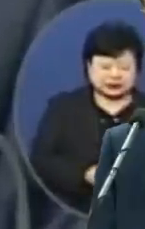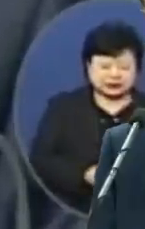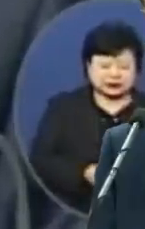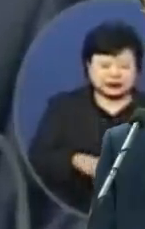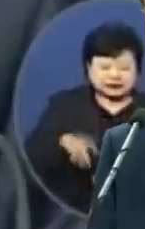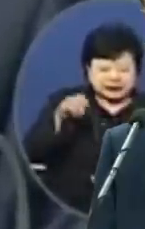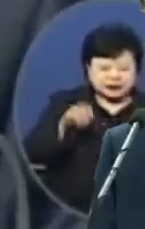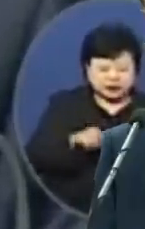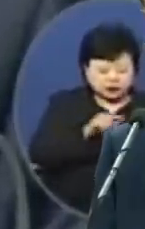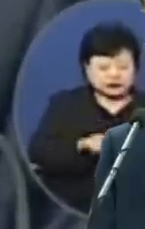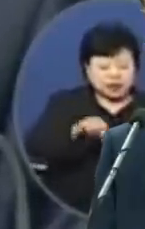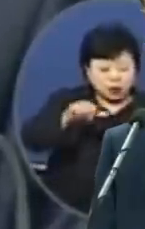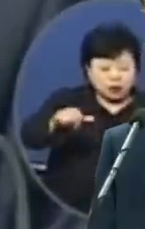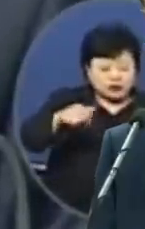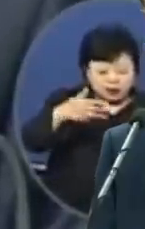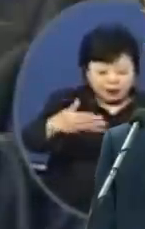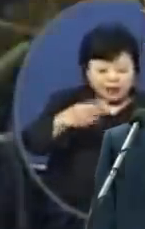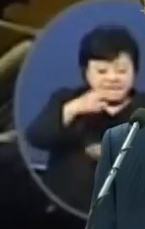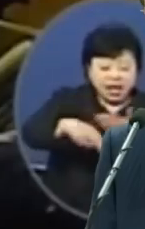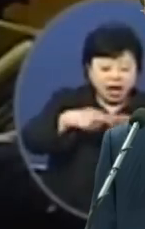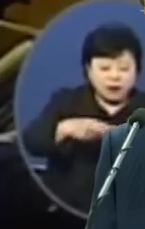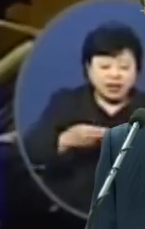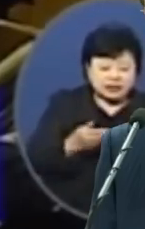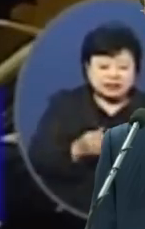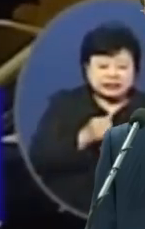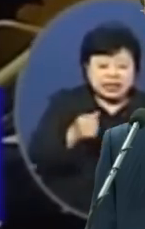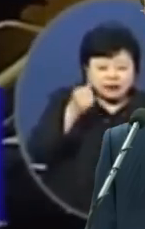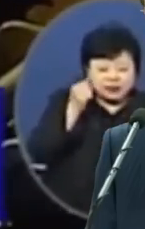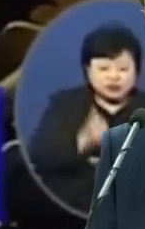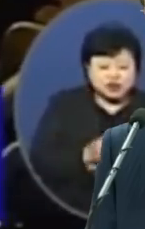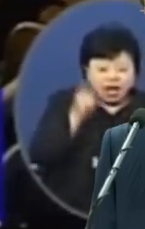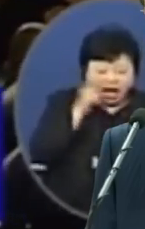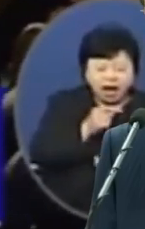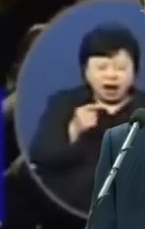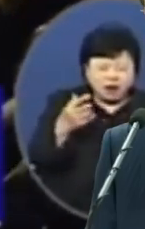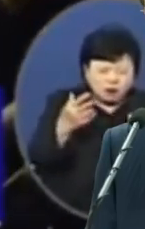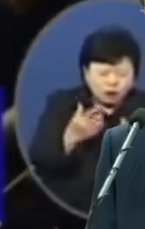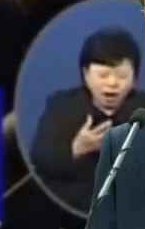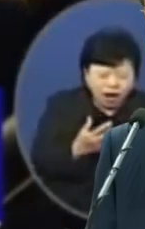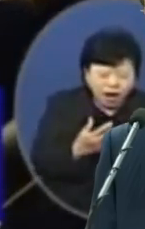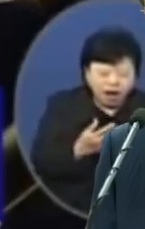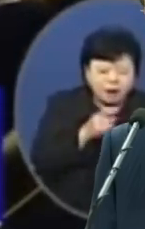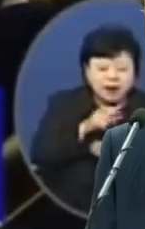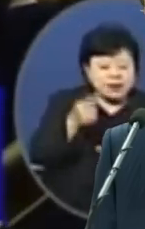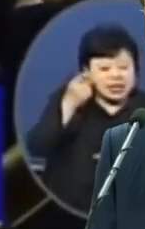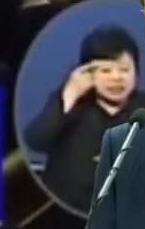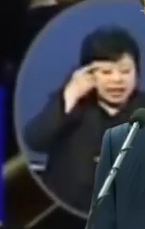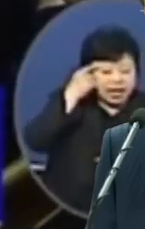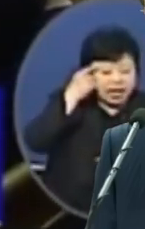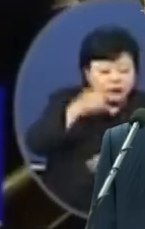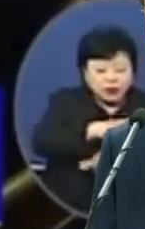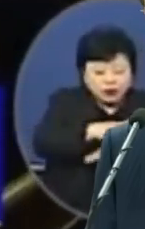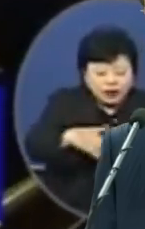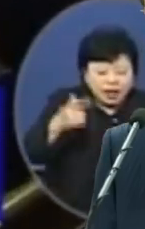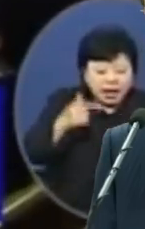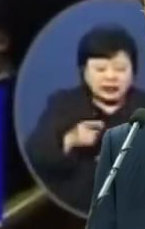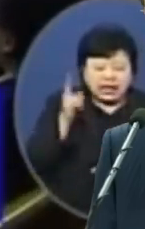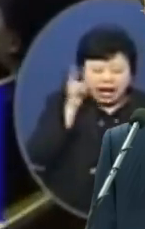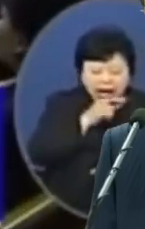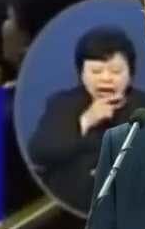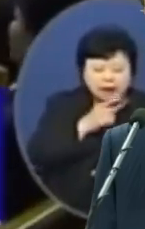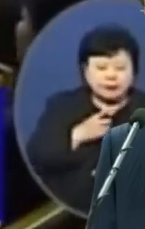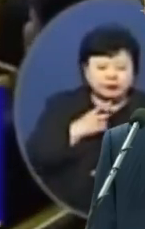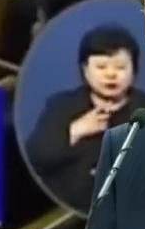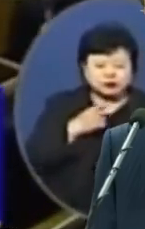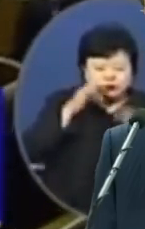창세기 6장 5절로 8절을 보면 야훼께서 사람의 죄악이 세상에 가득함과 그 마음으로 생각하는 모든 계획이 항상